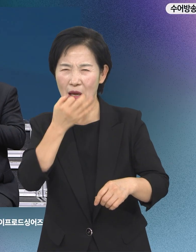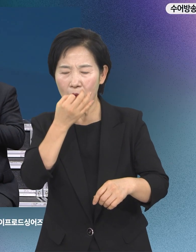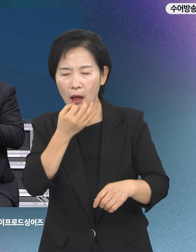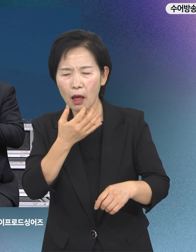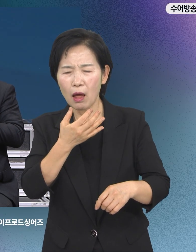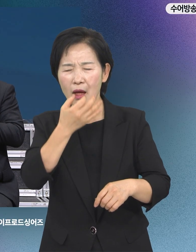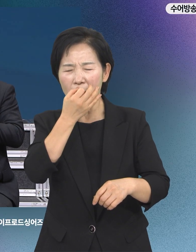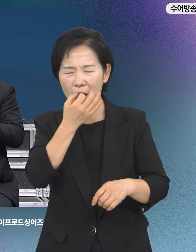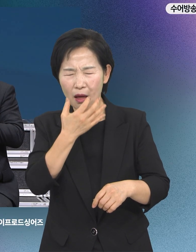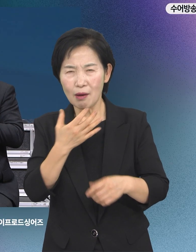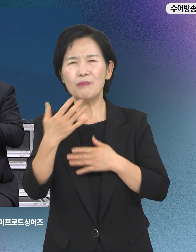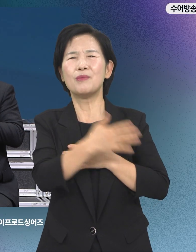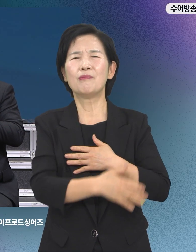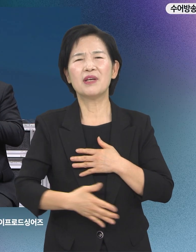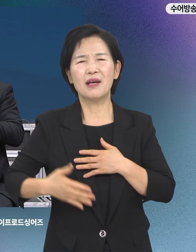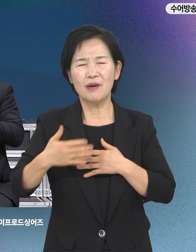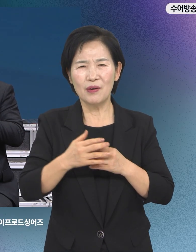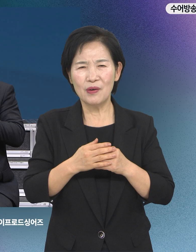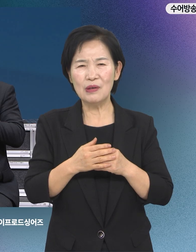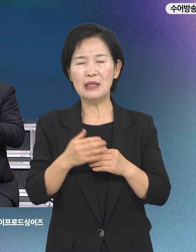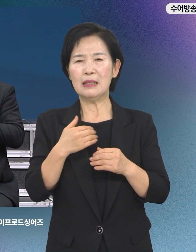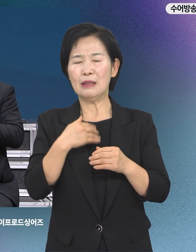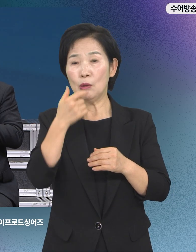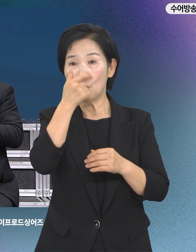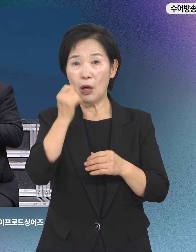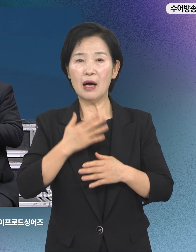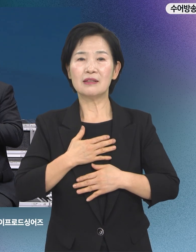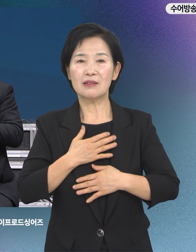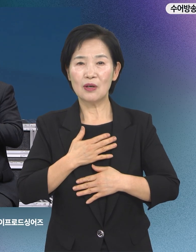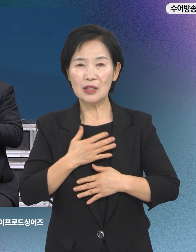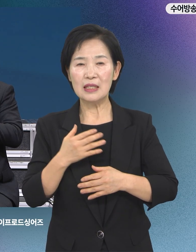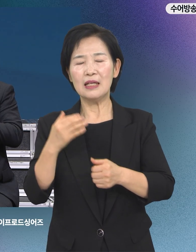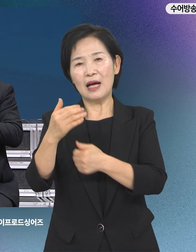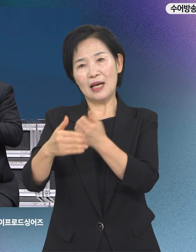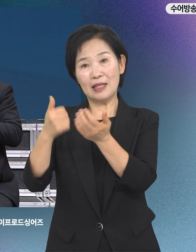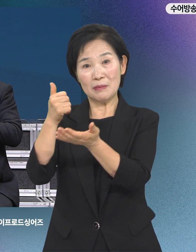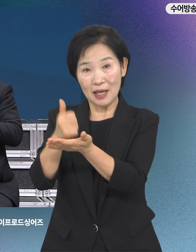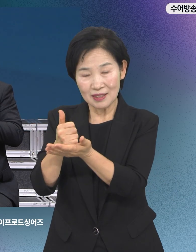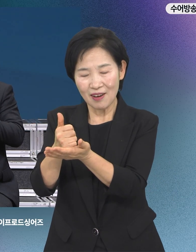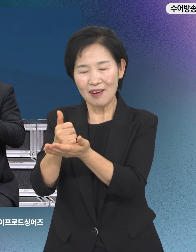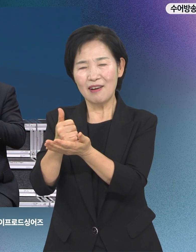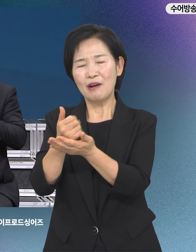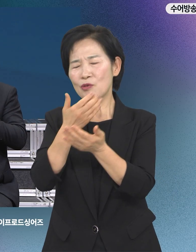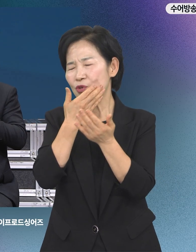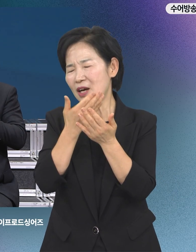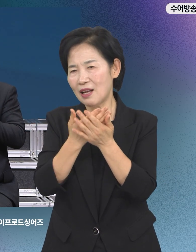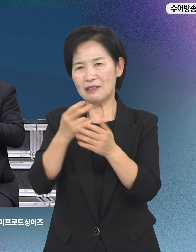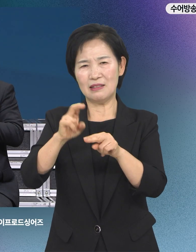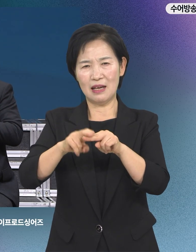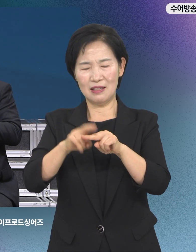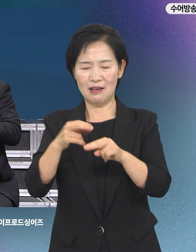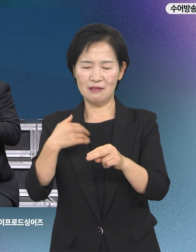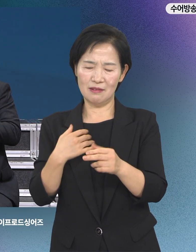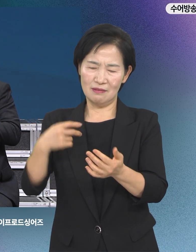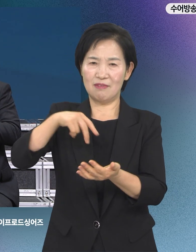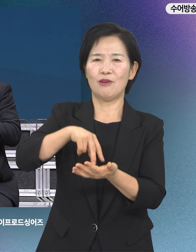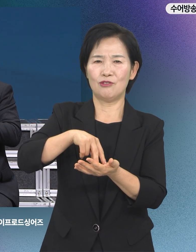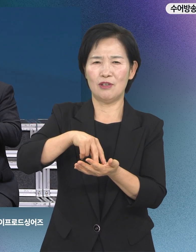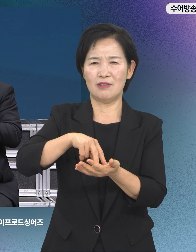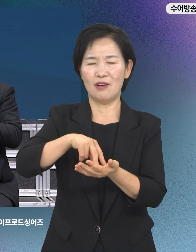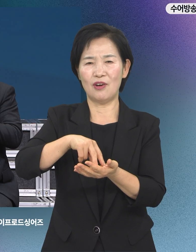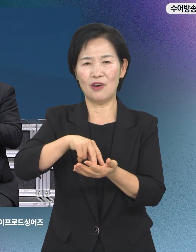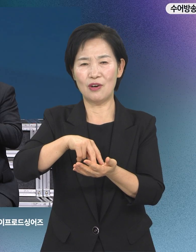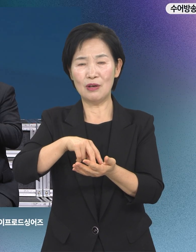몸입니다. 그런 부족한 저를 하나님께서 이 귀한 자리에 세워주셨습니다. 오늘